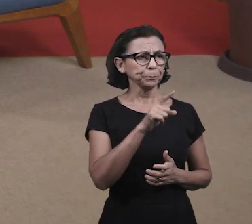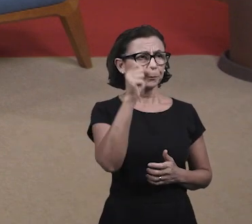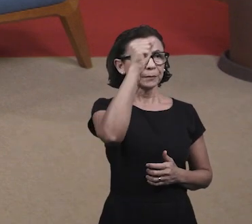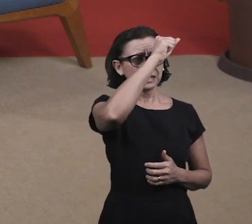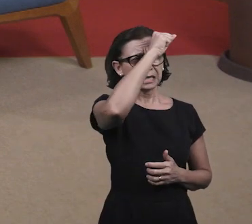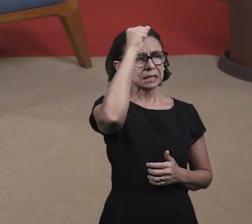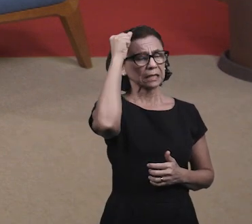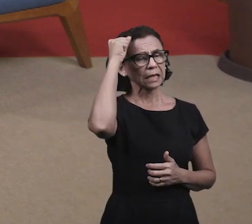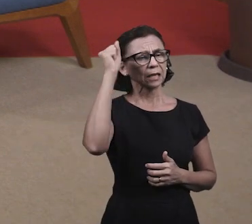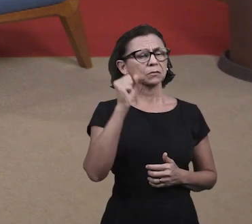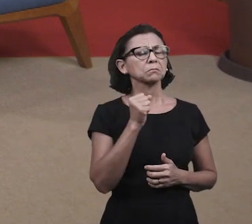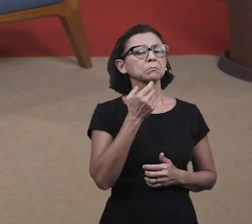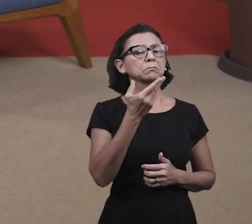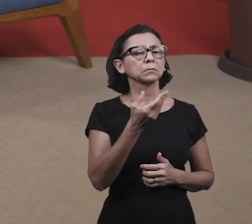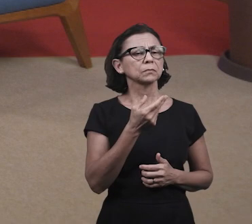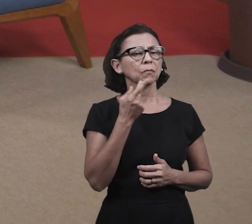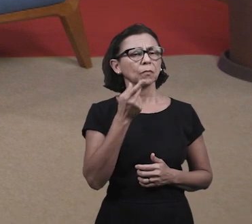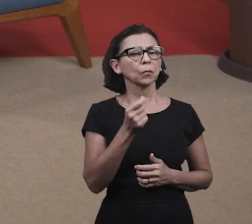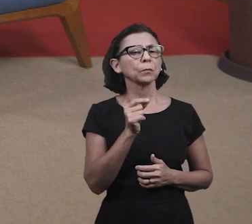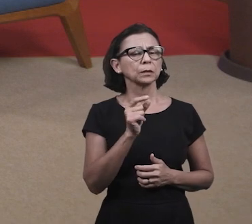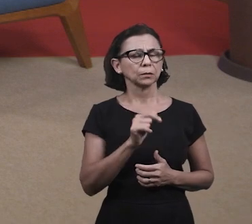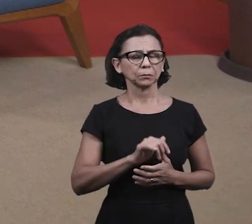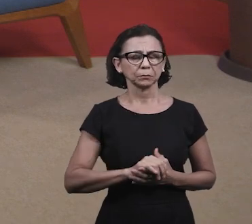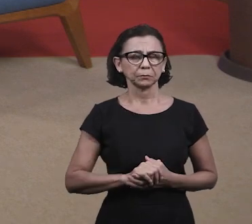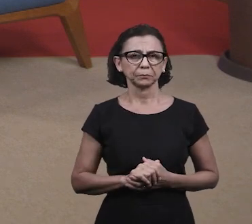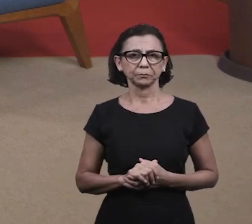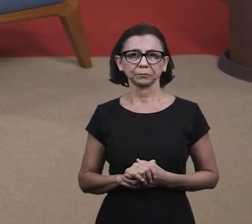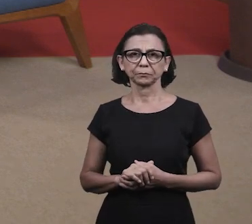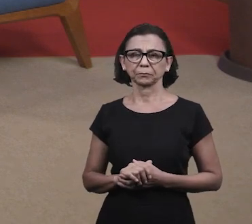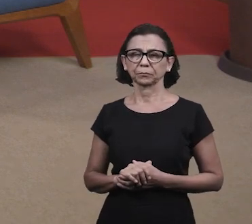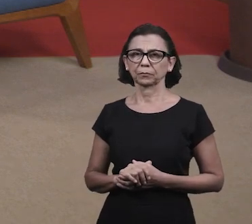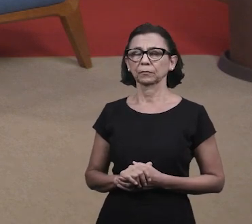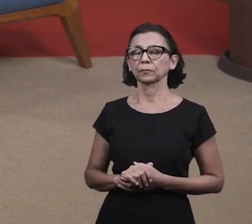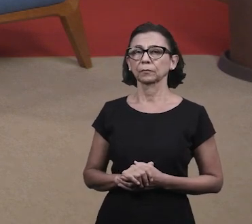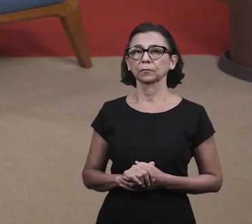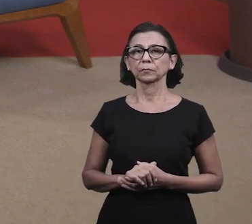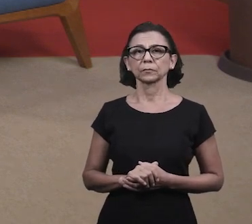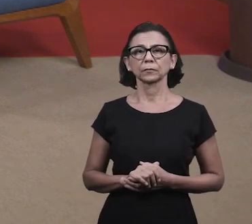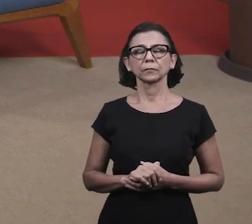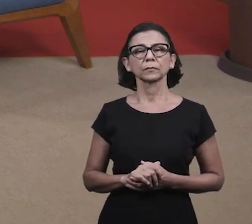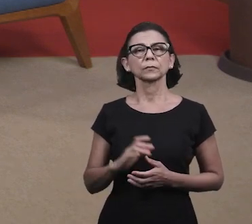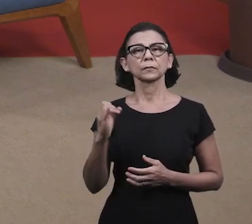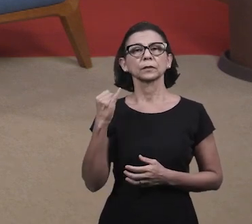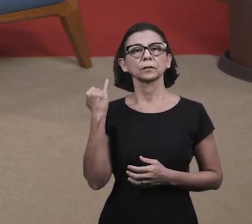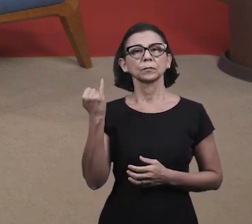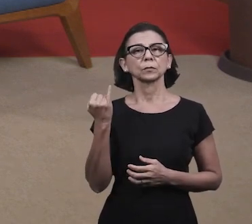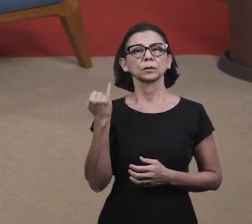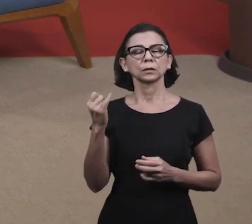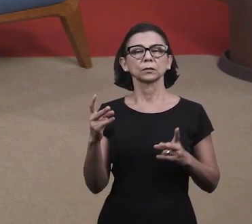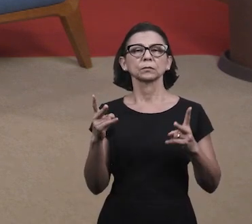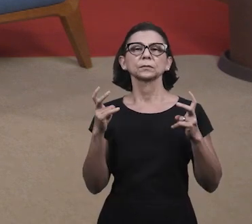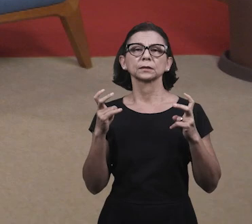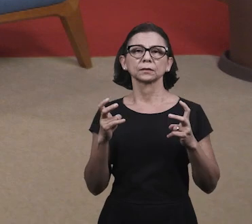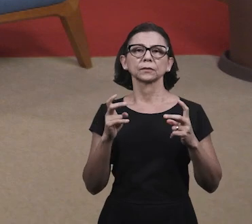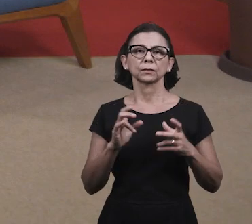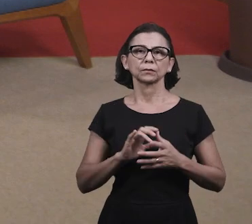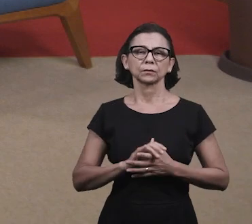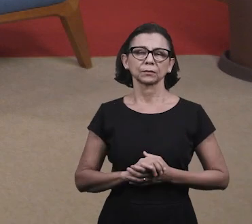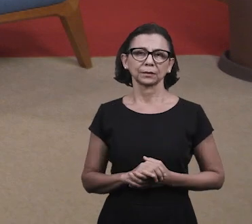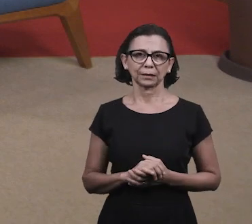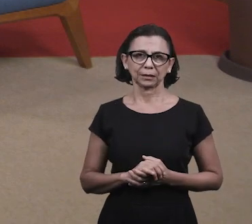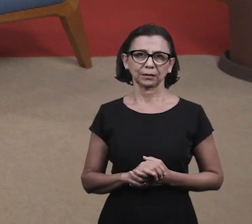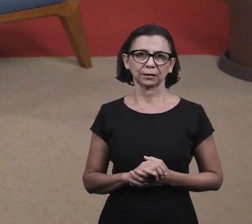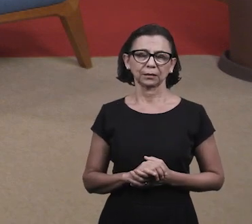Sergio, quel commentaire tu peux faire à propos de ce texte dans le contenu que nous abordons? Il est important, avant tout,